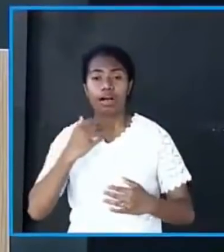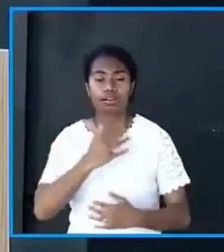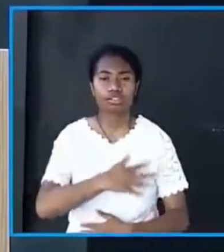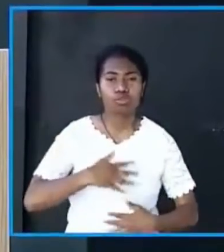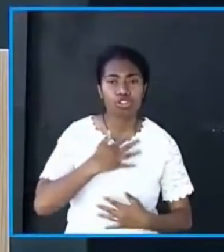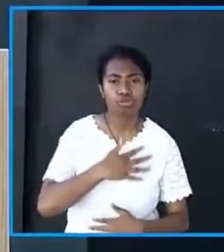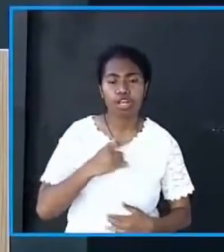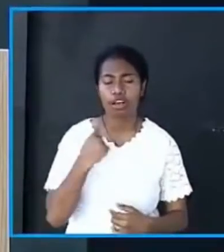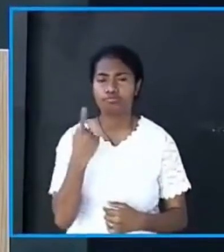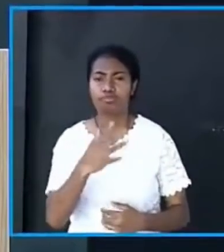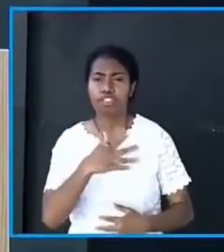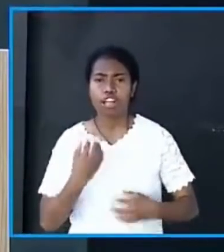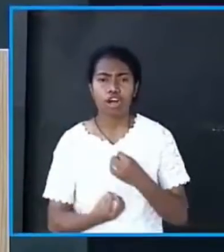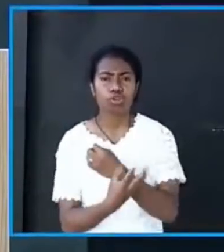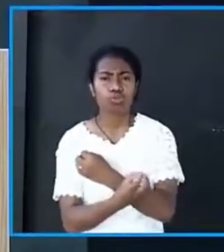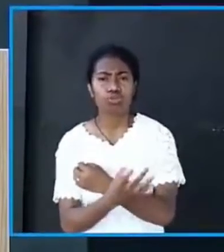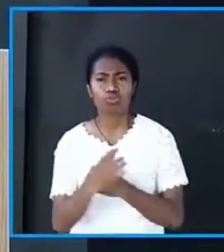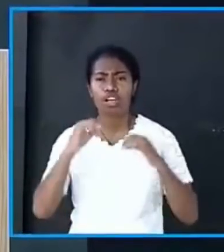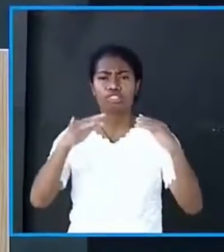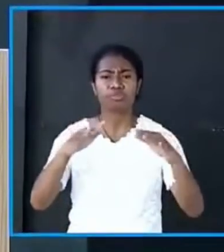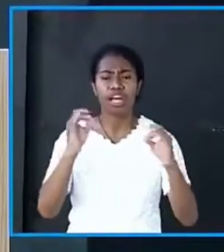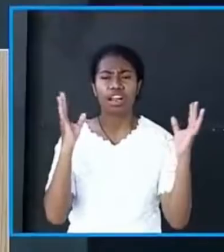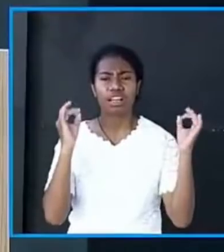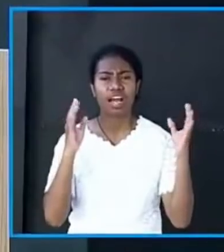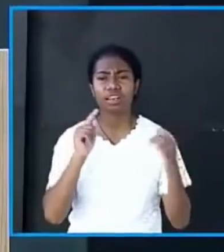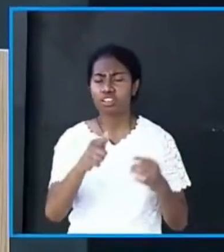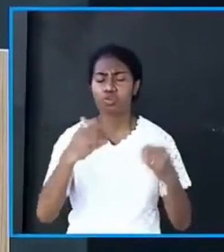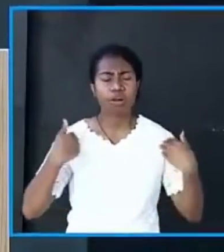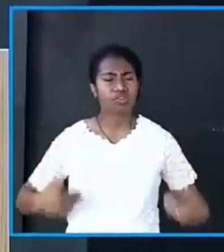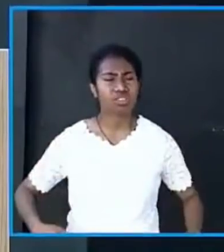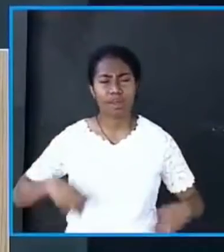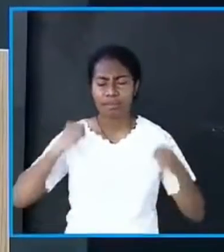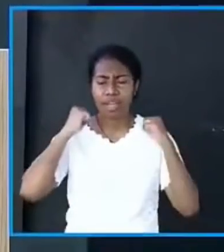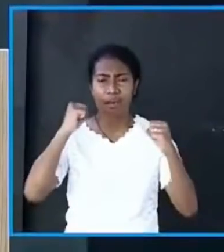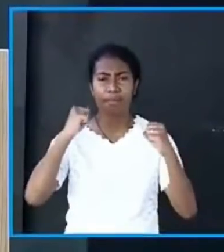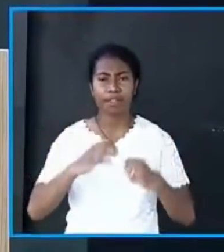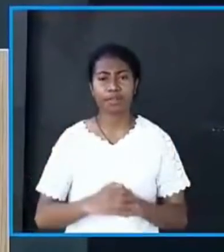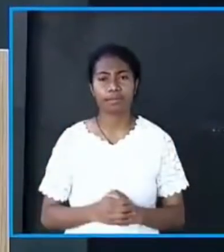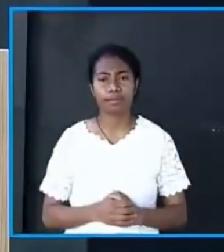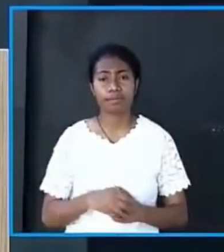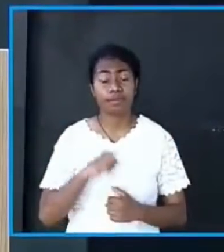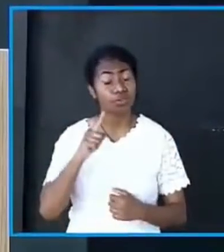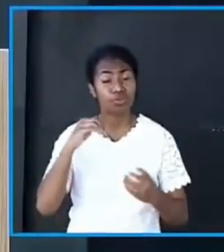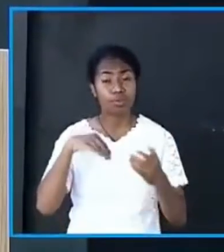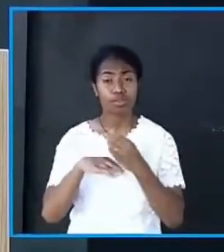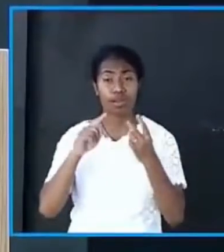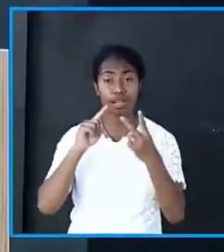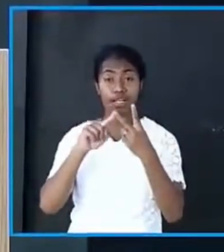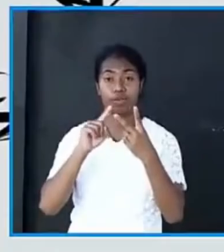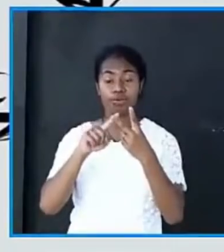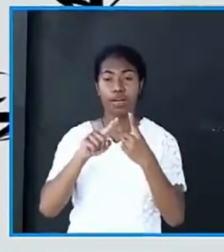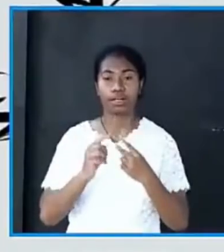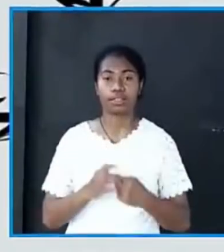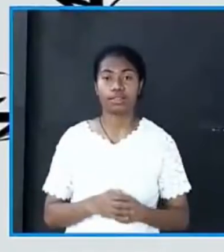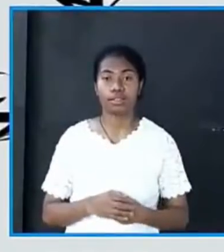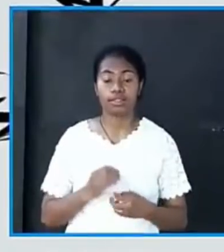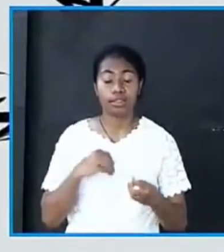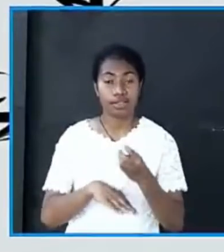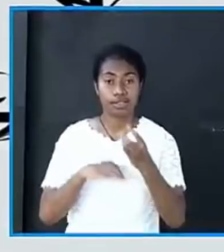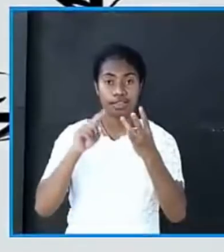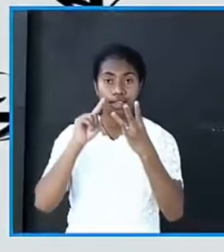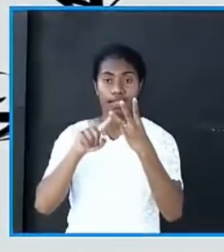Hai yang lain Hai itu hal kedua sekarang yang ketiga